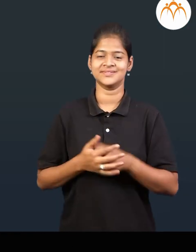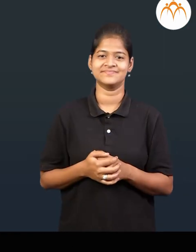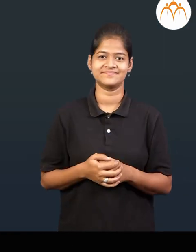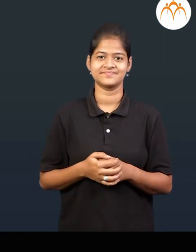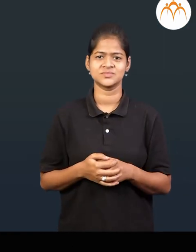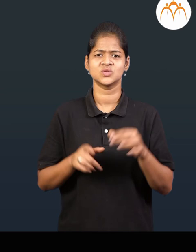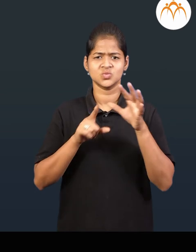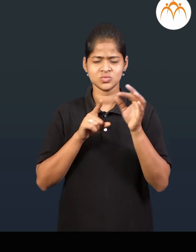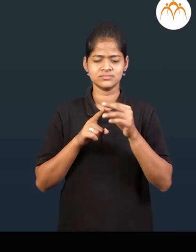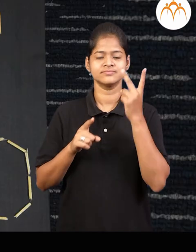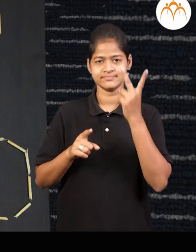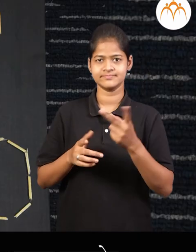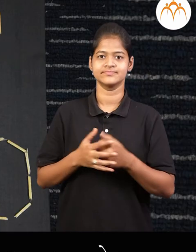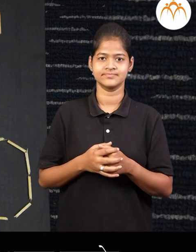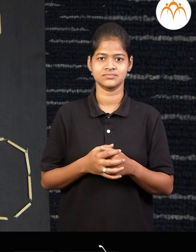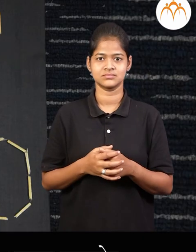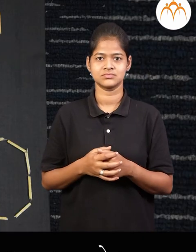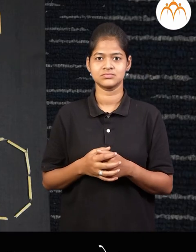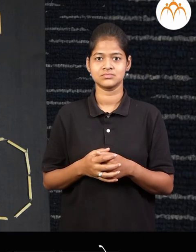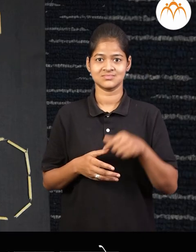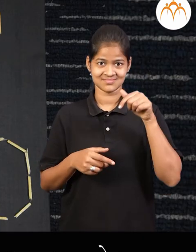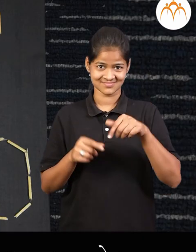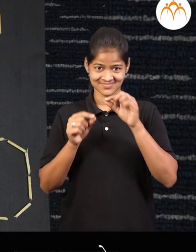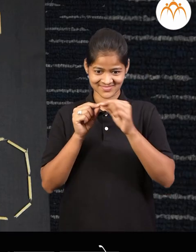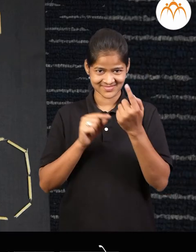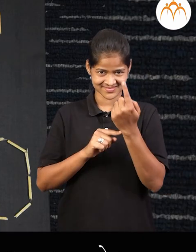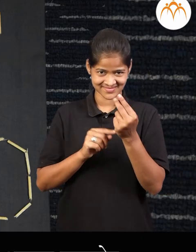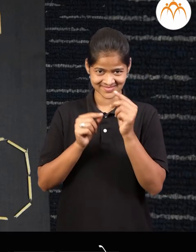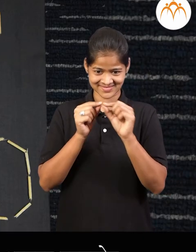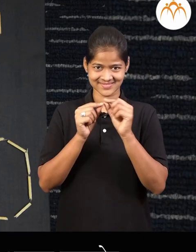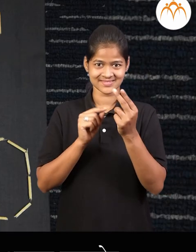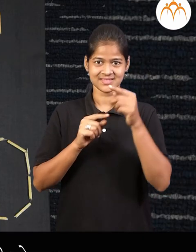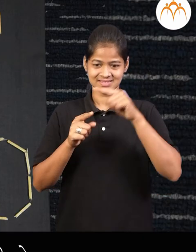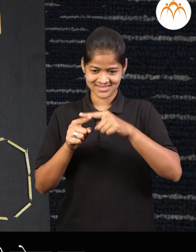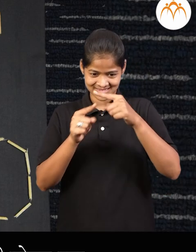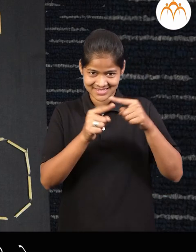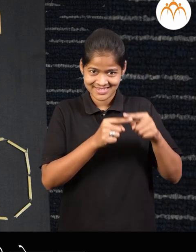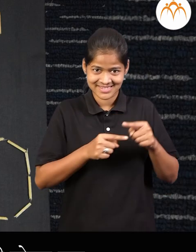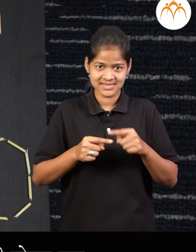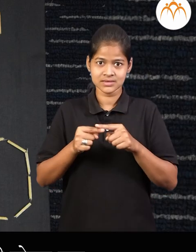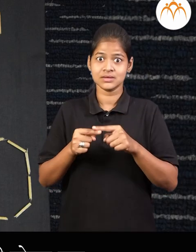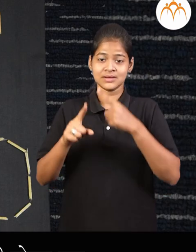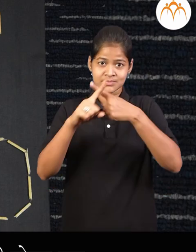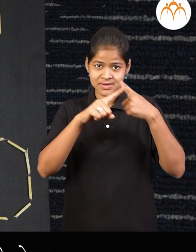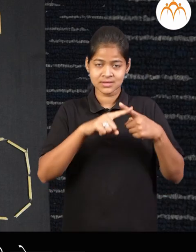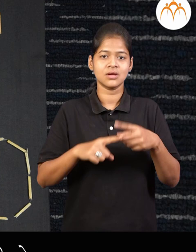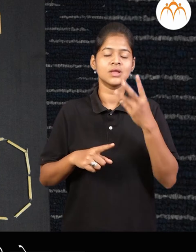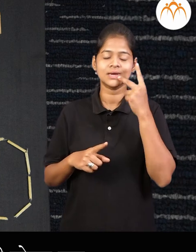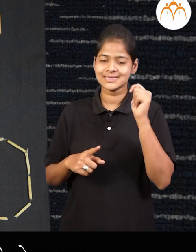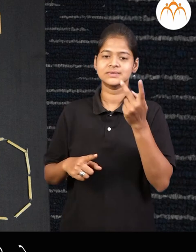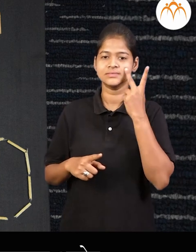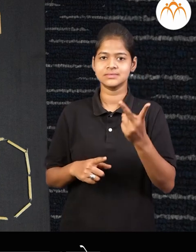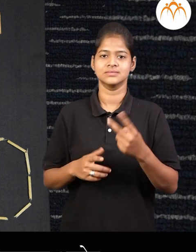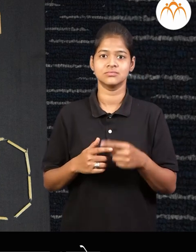करून तर पहा. एक, चित्रात आग पेटीच्या काड्या वापरून आकार काढलेत. काडी हे एकक वापरून परिमिती मोजून